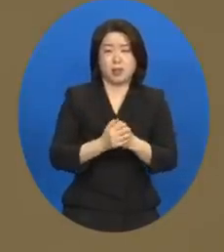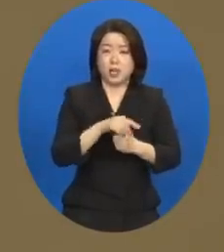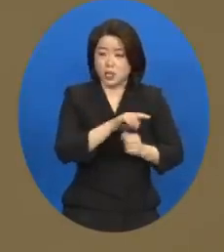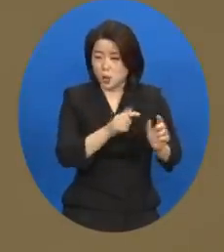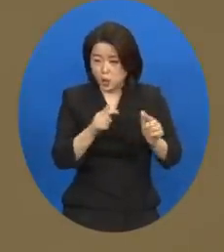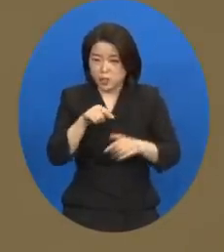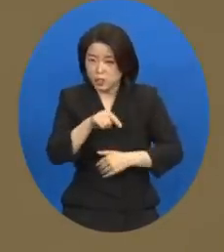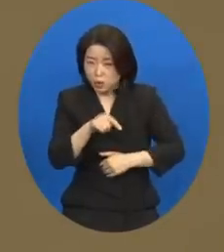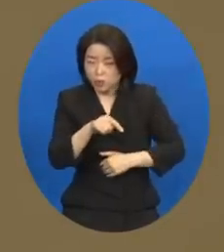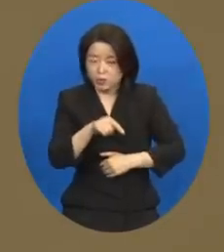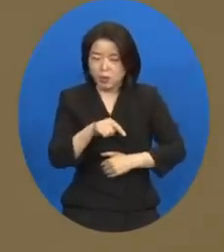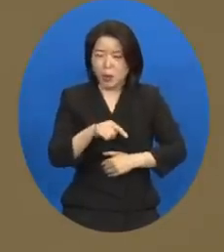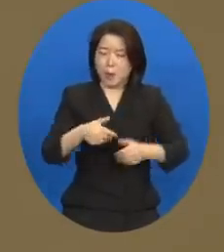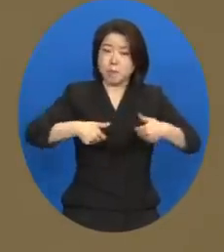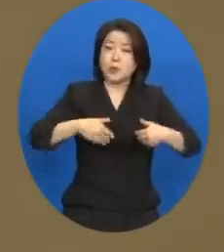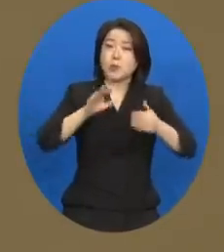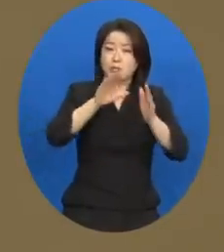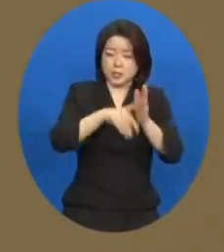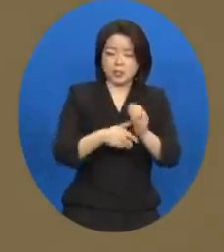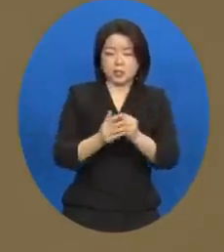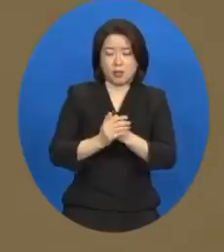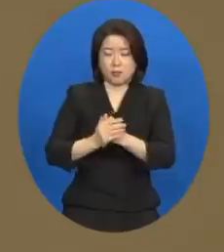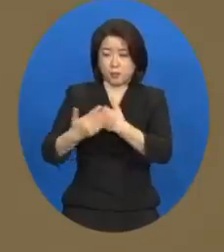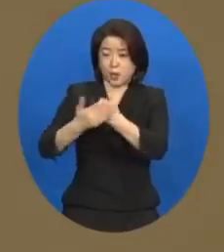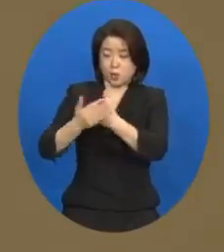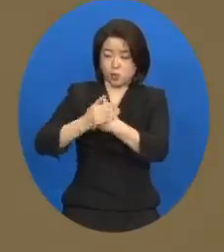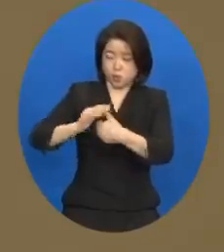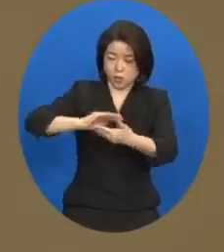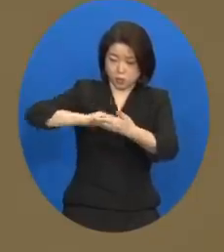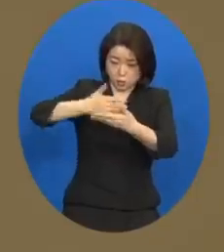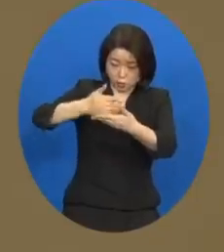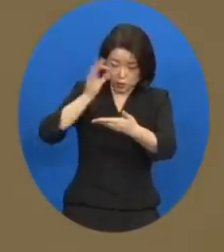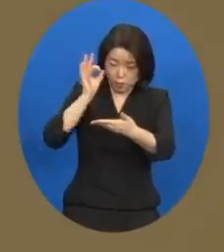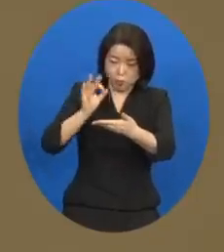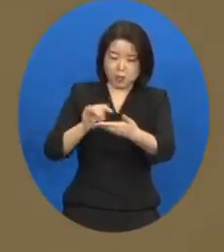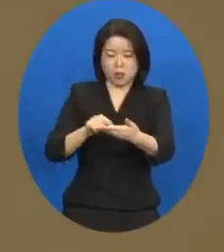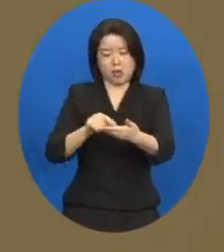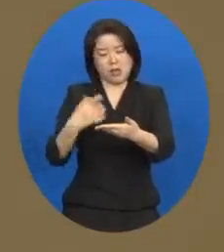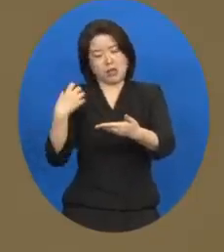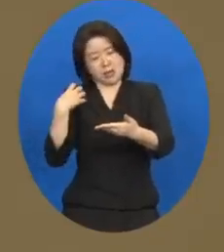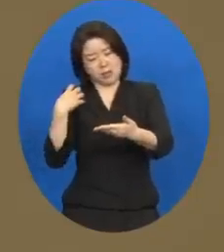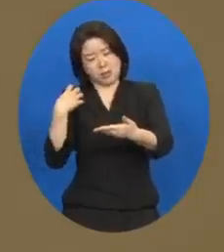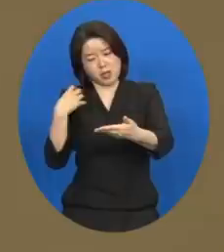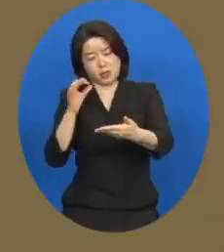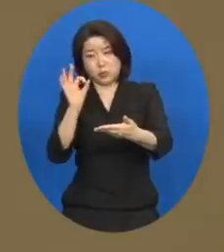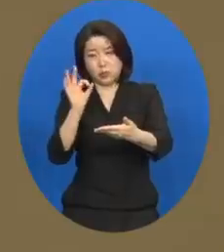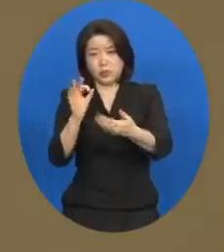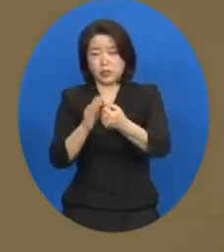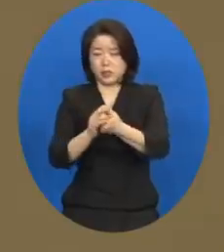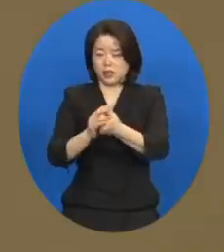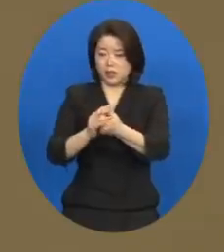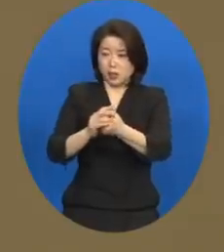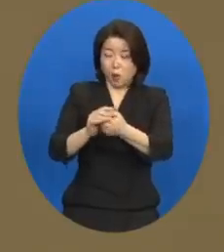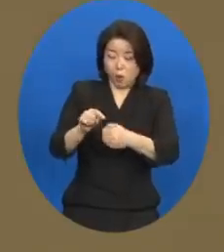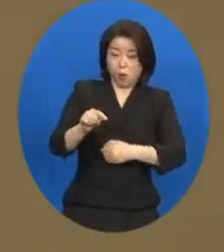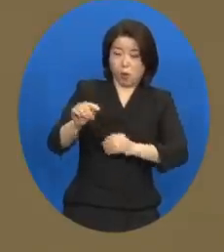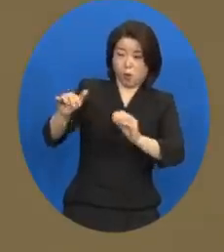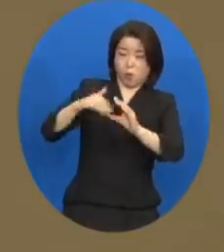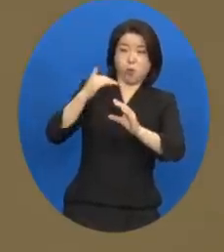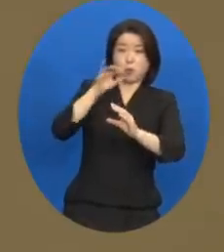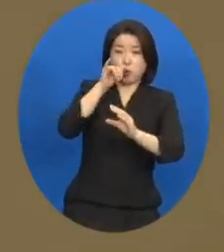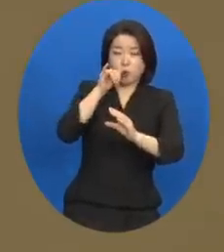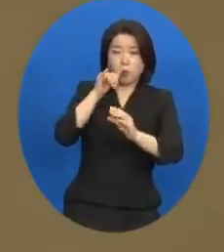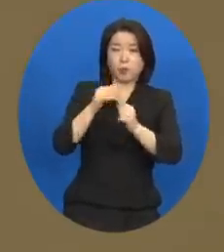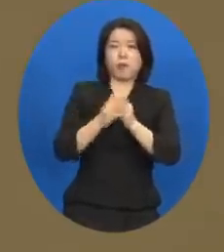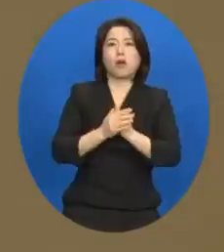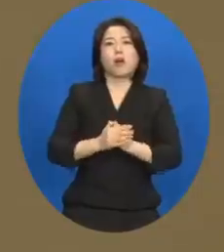그런데 후원 통장에 그 감당해야 될 것이 입금이 되었어요. 자,